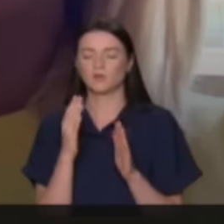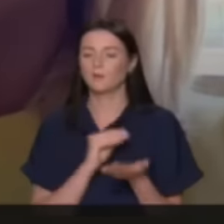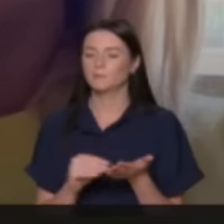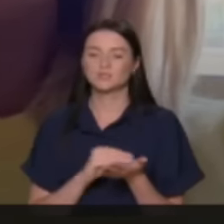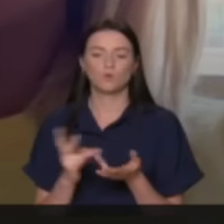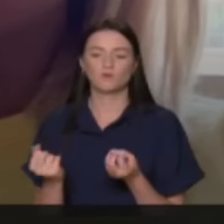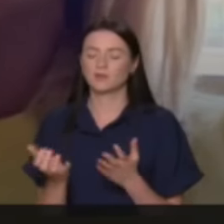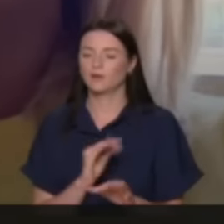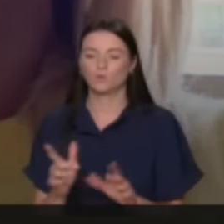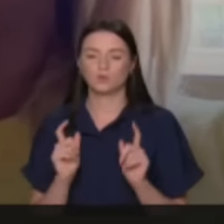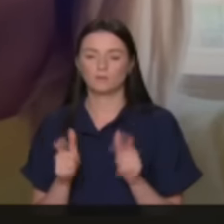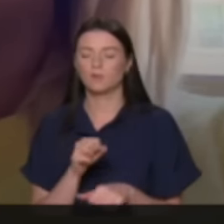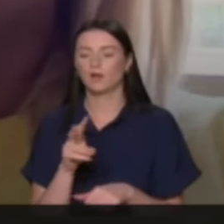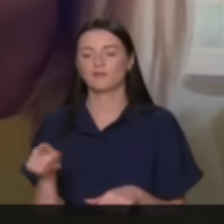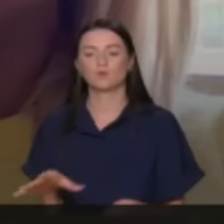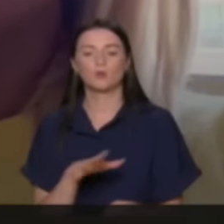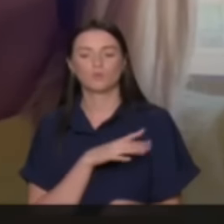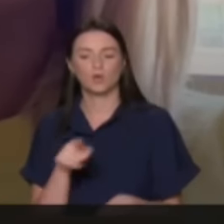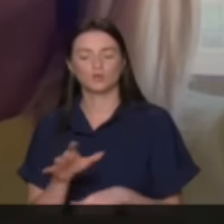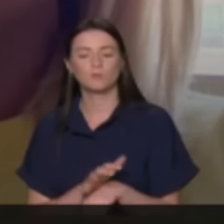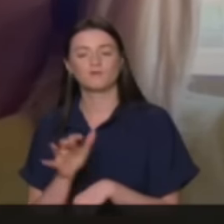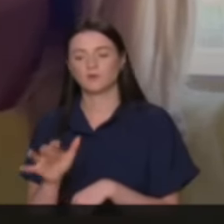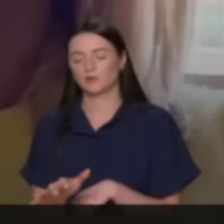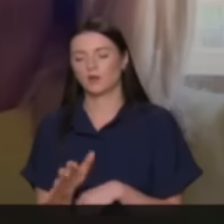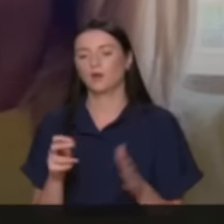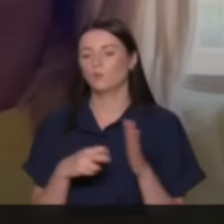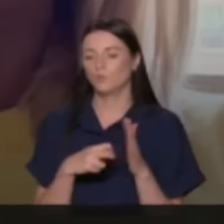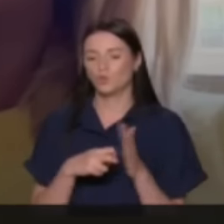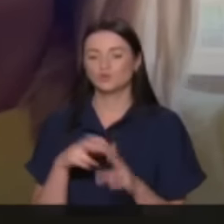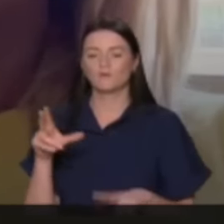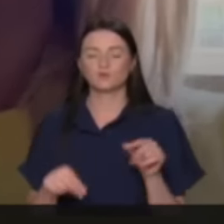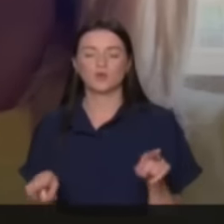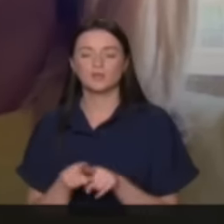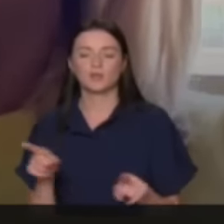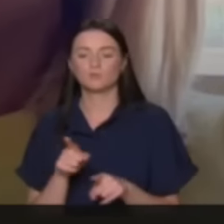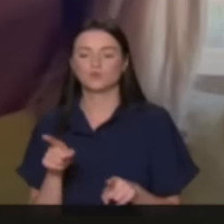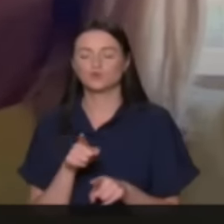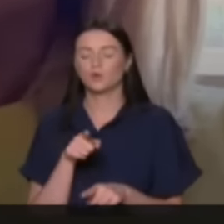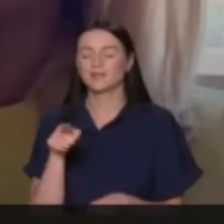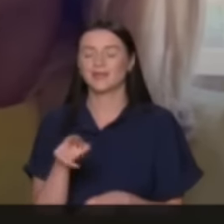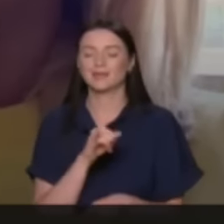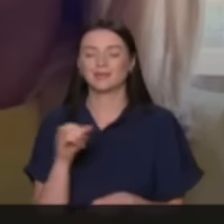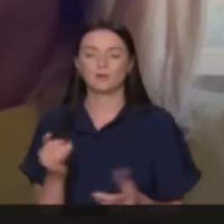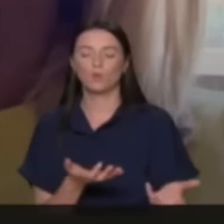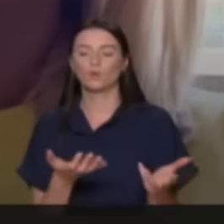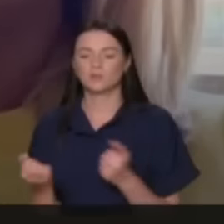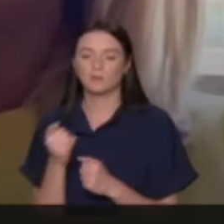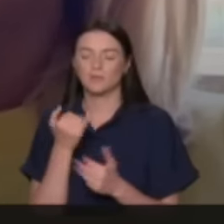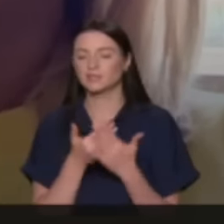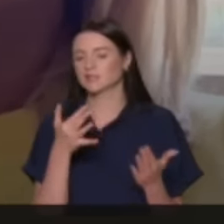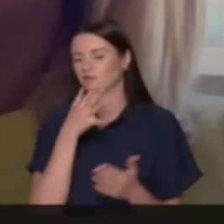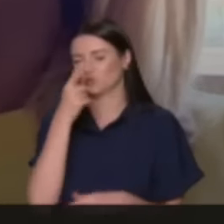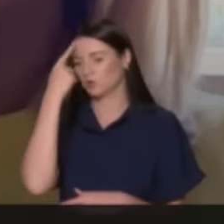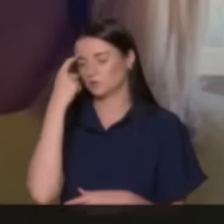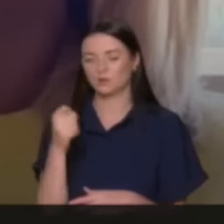отримав повістку, але вона була тобі направлена поштою, вважається таким, що ти її отримав. І завчасно повідомити